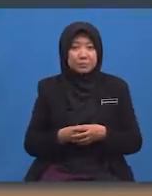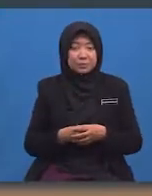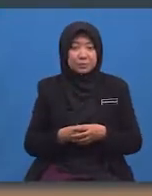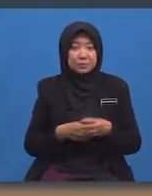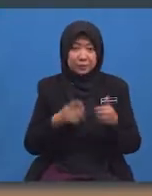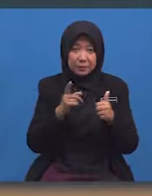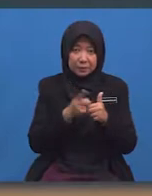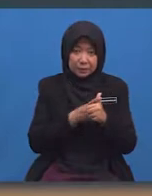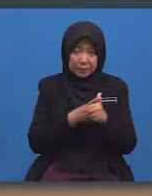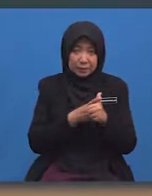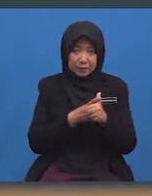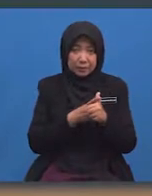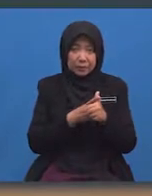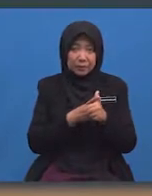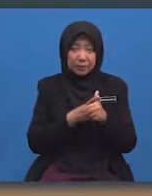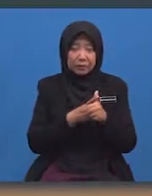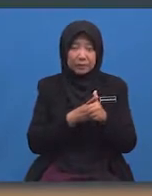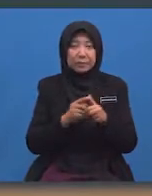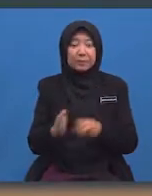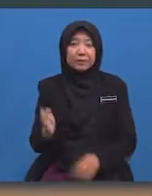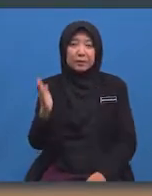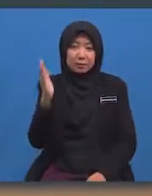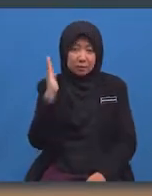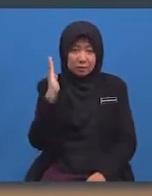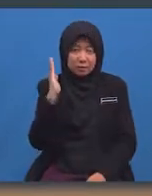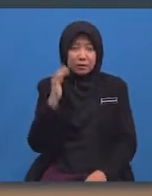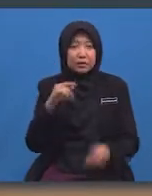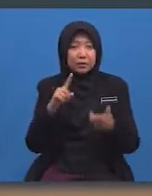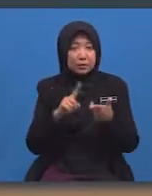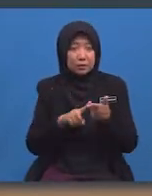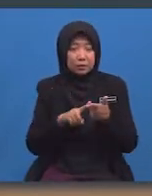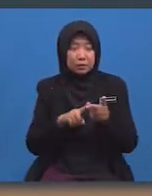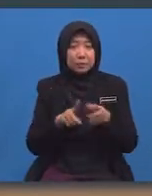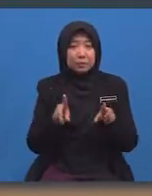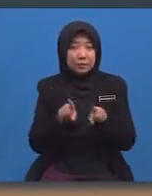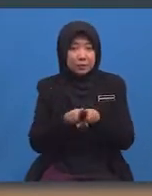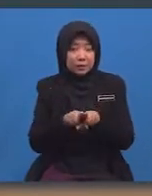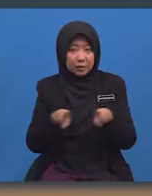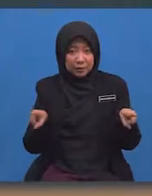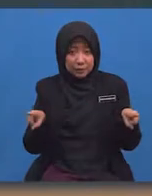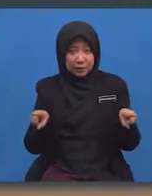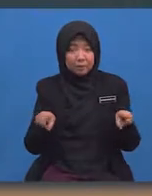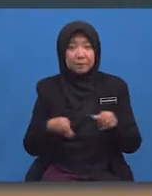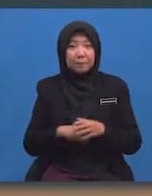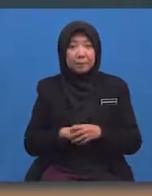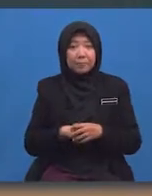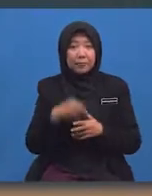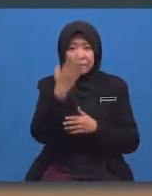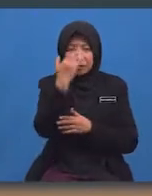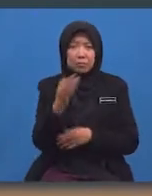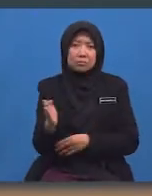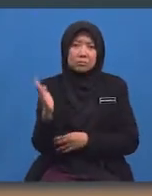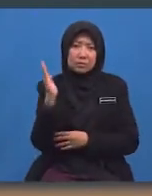yang pertama, mobiliti menegak dan yang kedua, mobiliti mendatar. Kenapa mobiliti